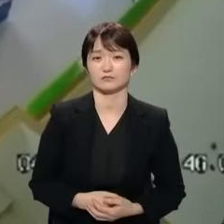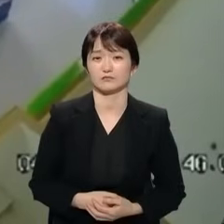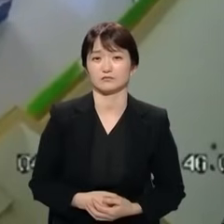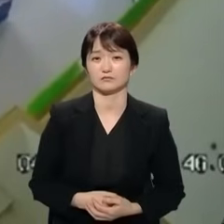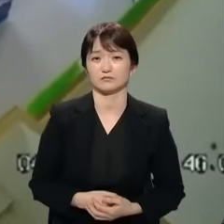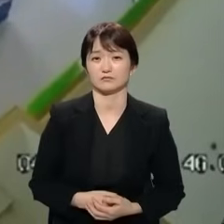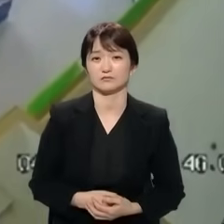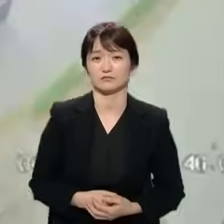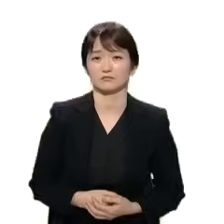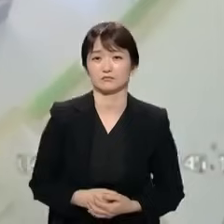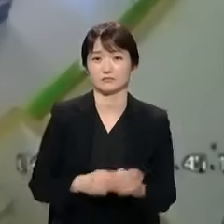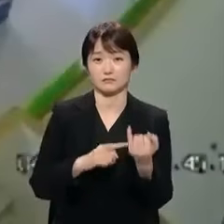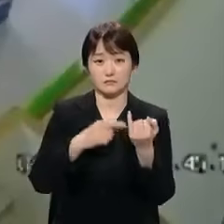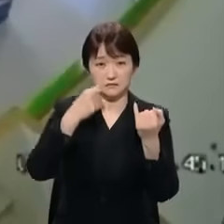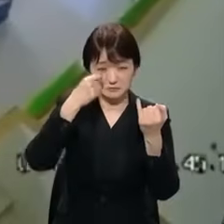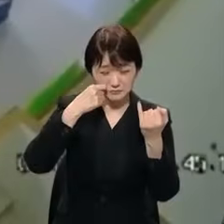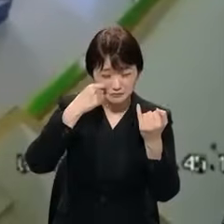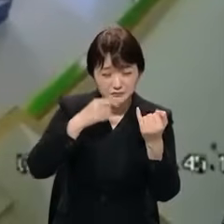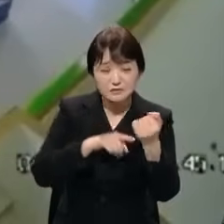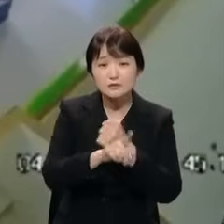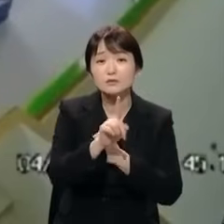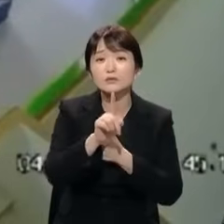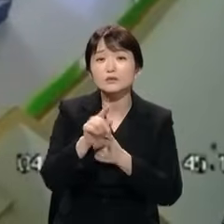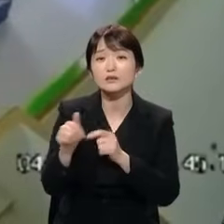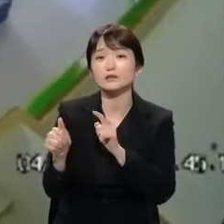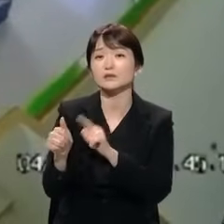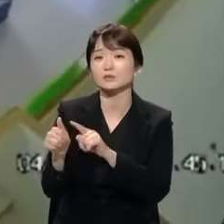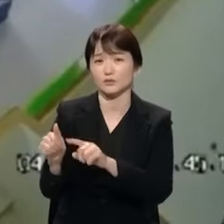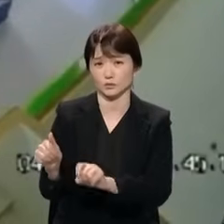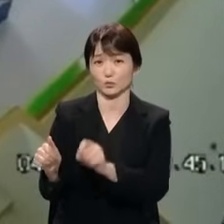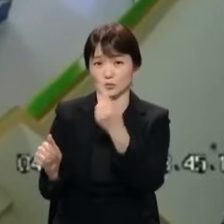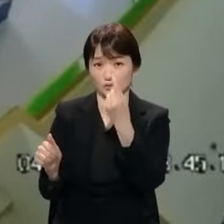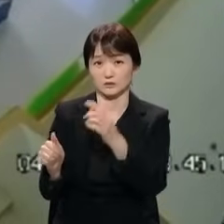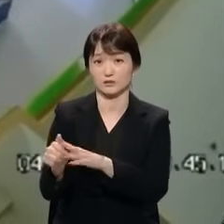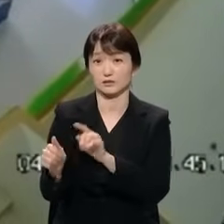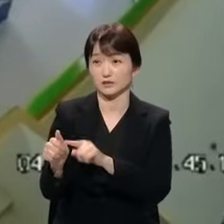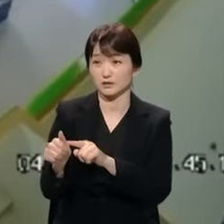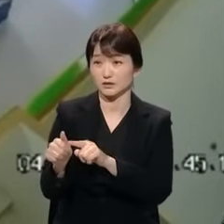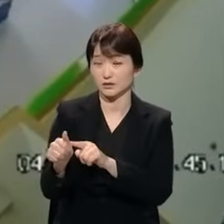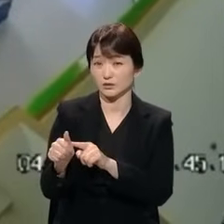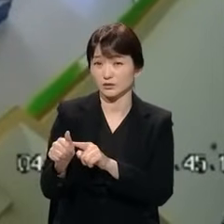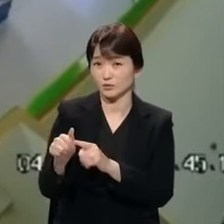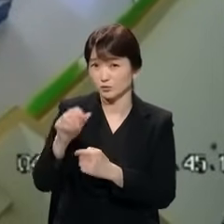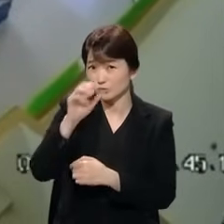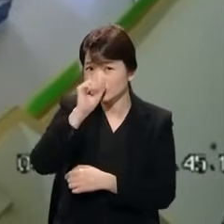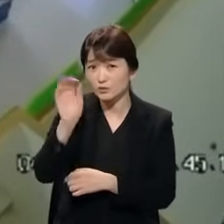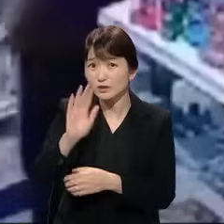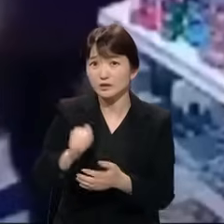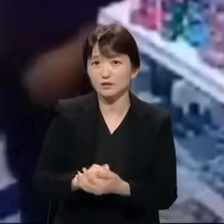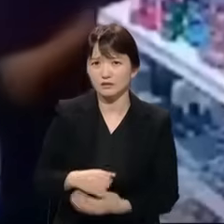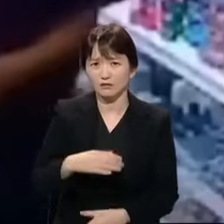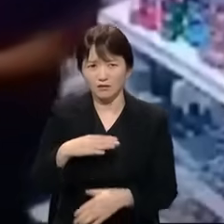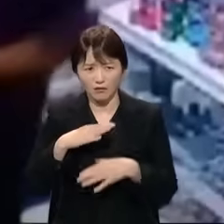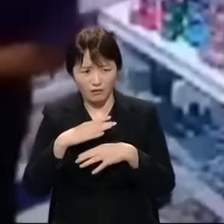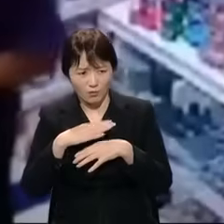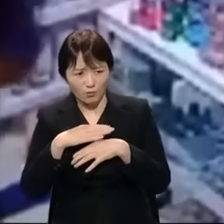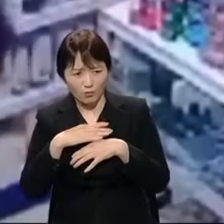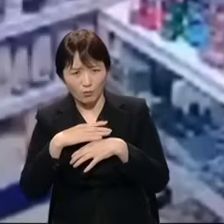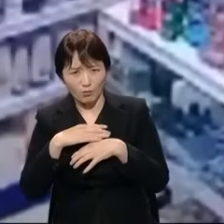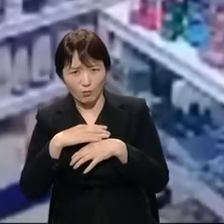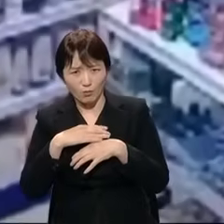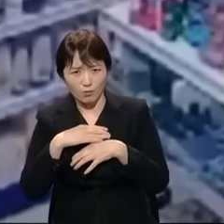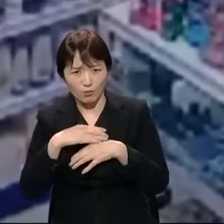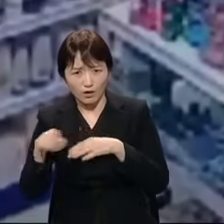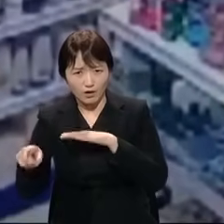또? 아유. 여성이 눈물을 흘린 이유, 바로 이 남성 때문이었는데요. 이게 스윗한 게 아닙니다. 그럼요. 무시무시한